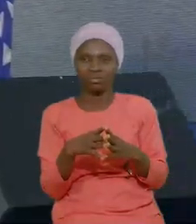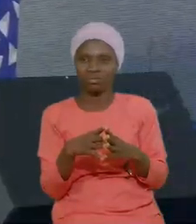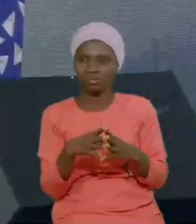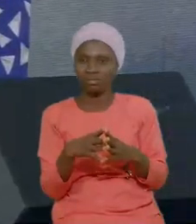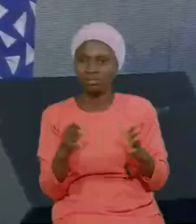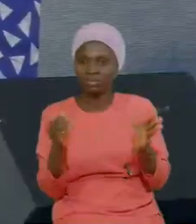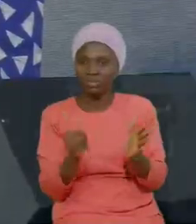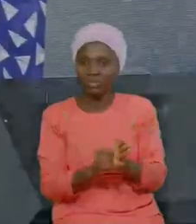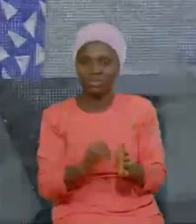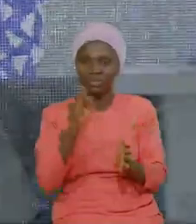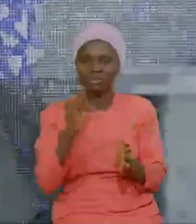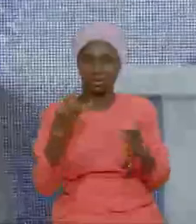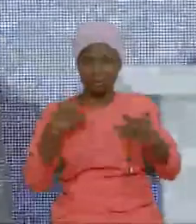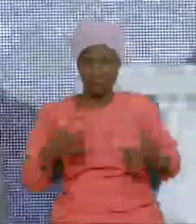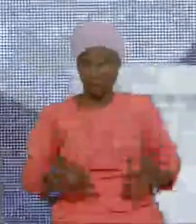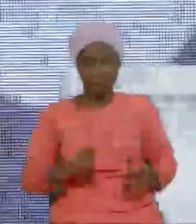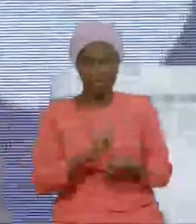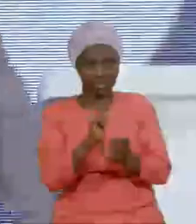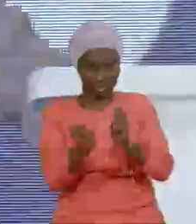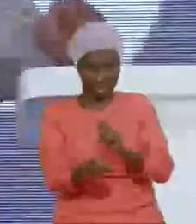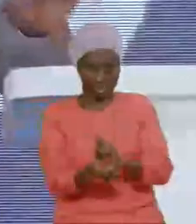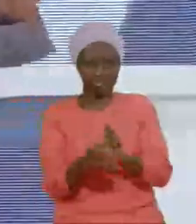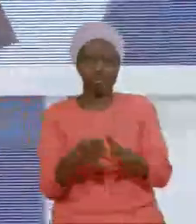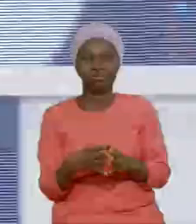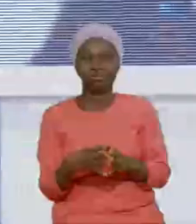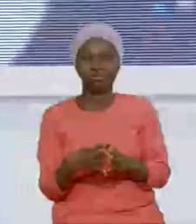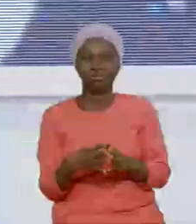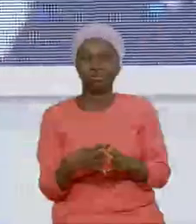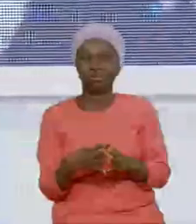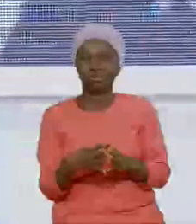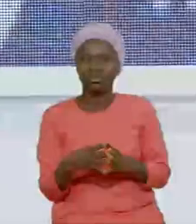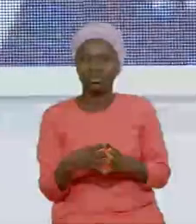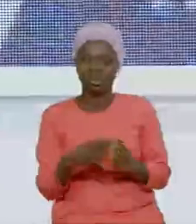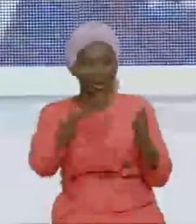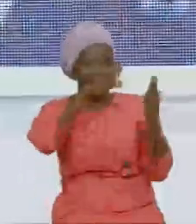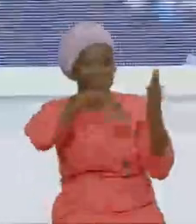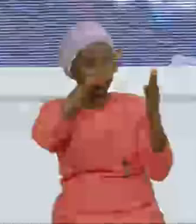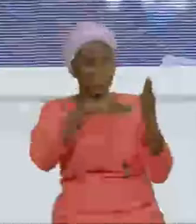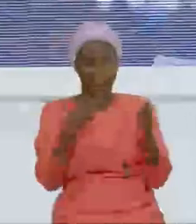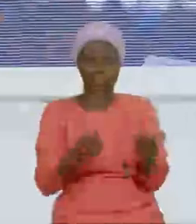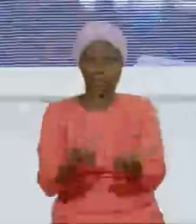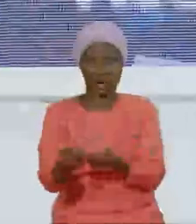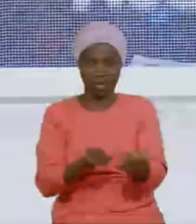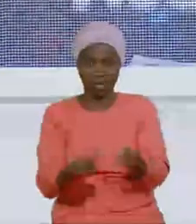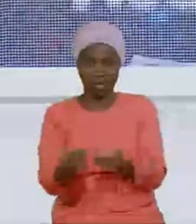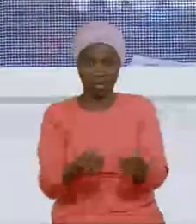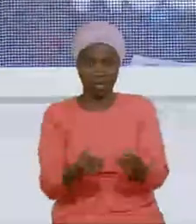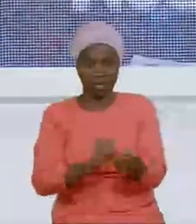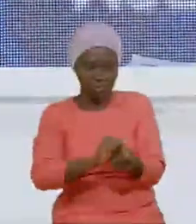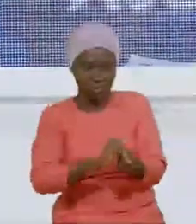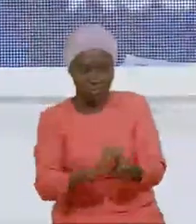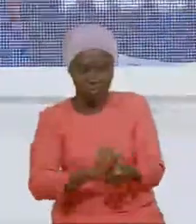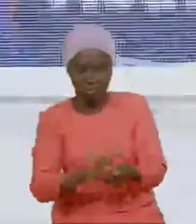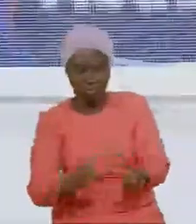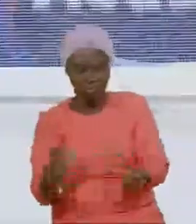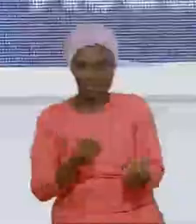an external change. C'est là un changement externe. Painting the car, peindre la voiture, washing the car, la